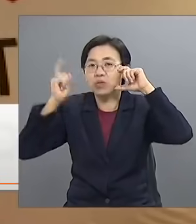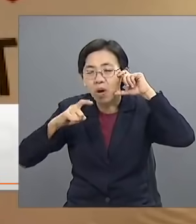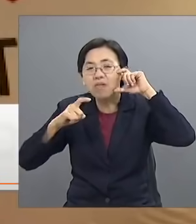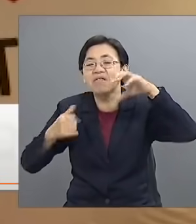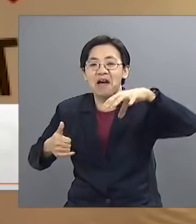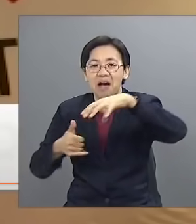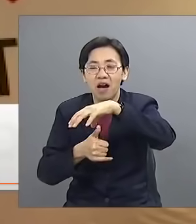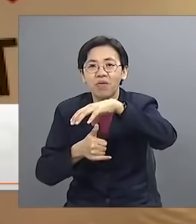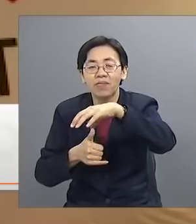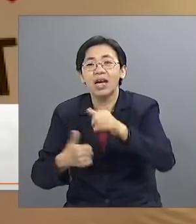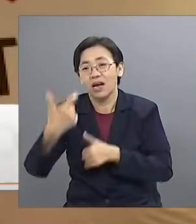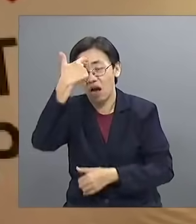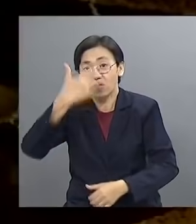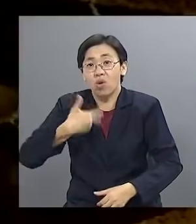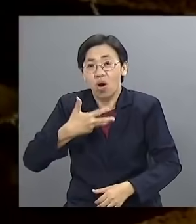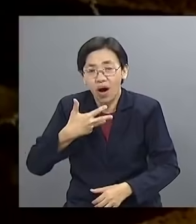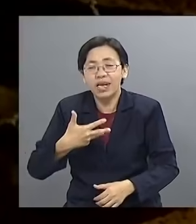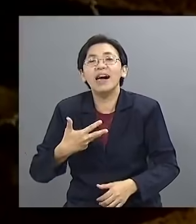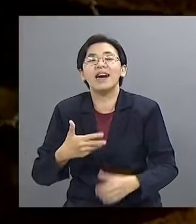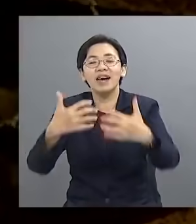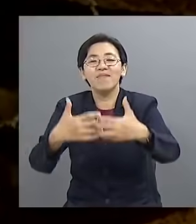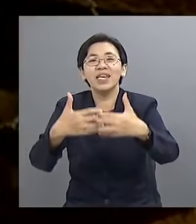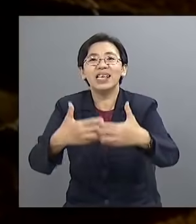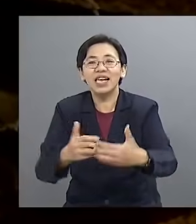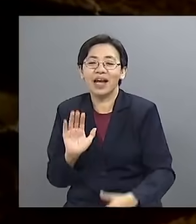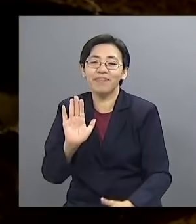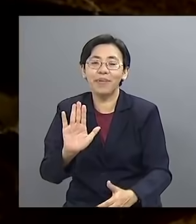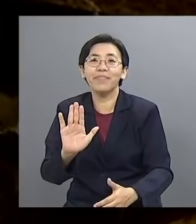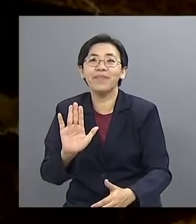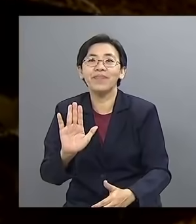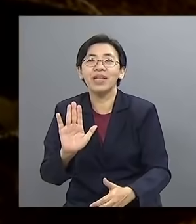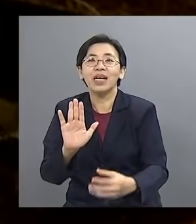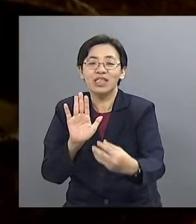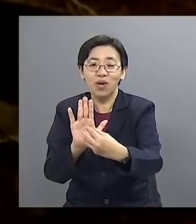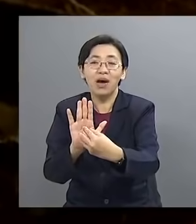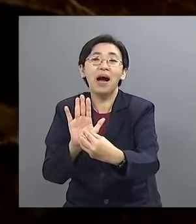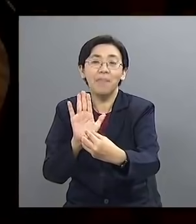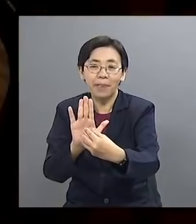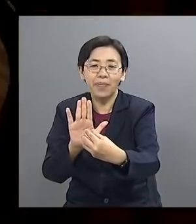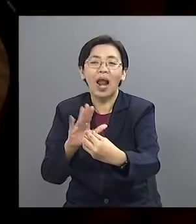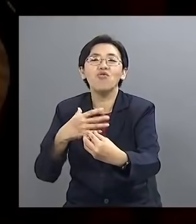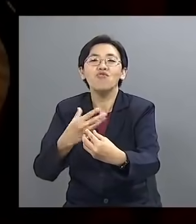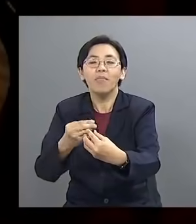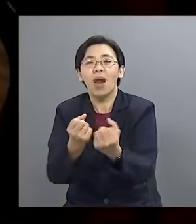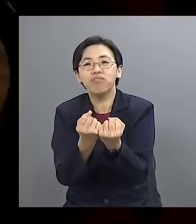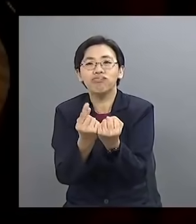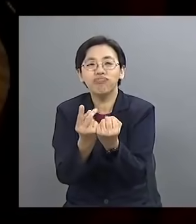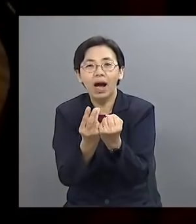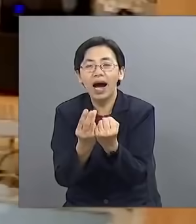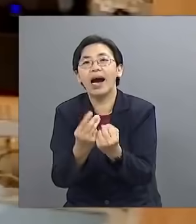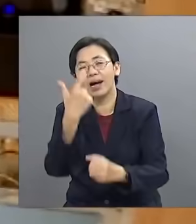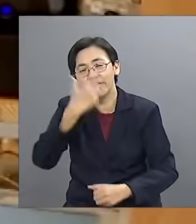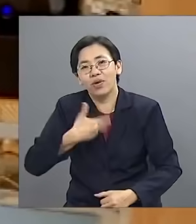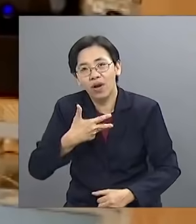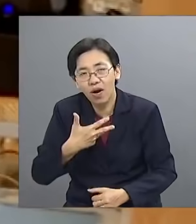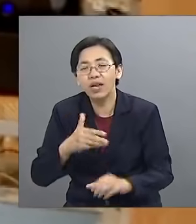คัดกรองก็คือจะมีเครื่องวัดอุณหภูมินะคะมีบริการสเปรย์แอลกอฮอล์นะคะแล้วก็ลงทะเบียนไทยชนะ นะคะในส่ว